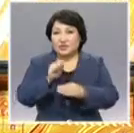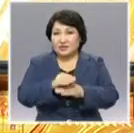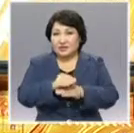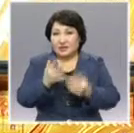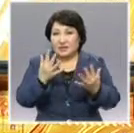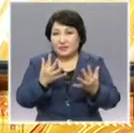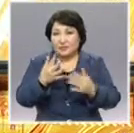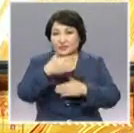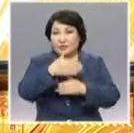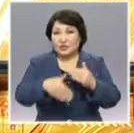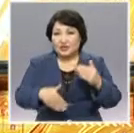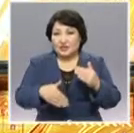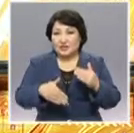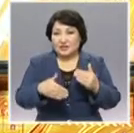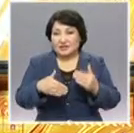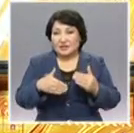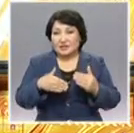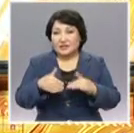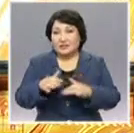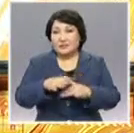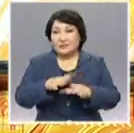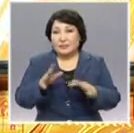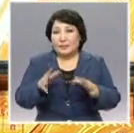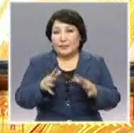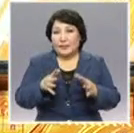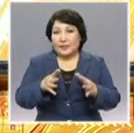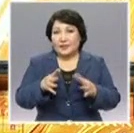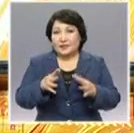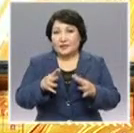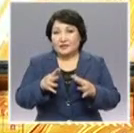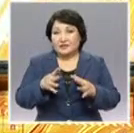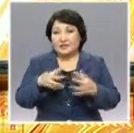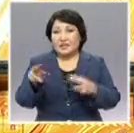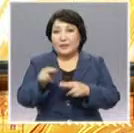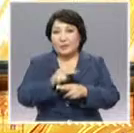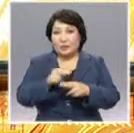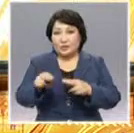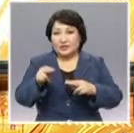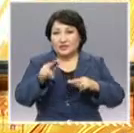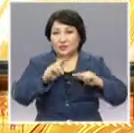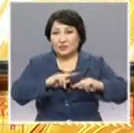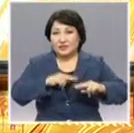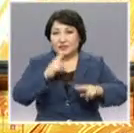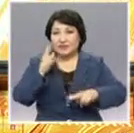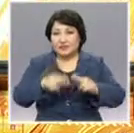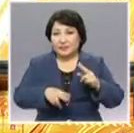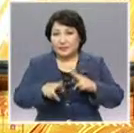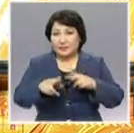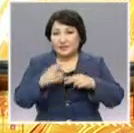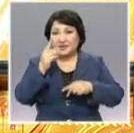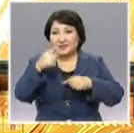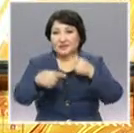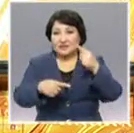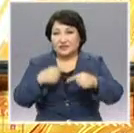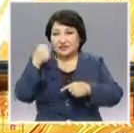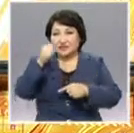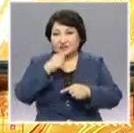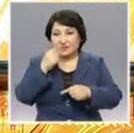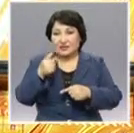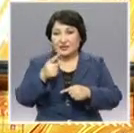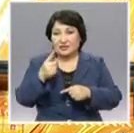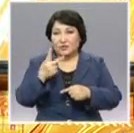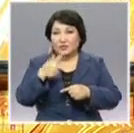көшенің, центральный көшелердің 5 көшесін средний ремонттың бәрін істеп бердік. Құдай қаласа, ендігі жылға тағы 31 көшені кіргізіп